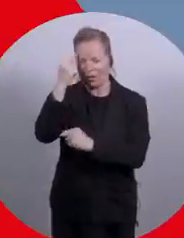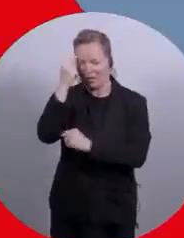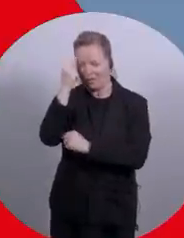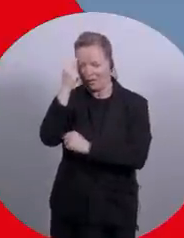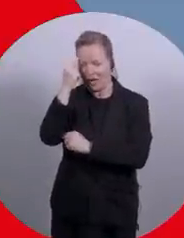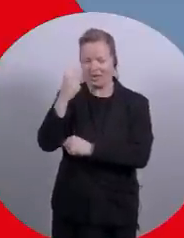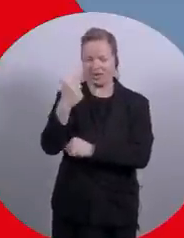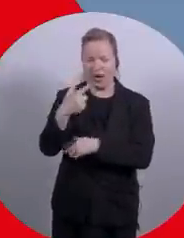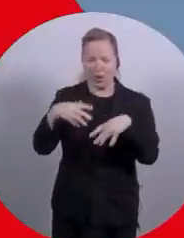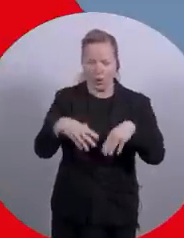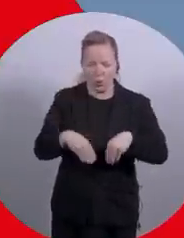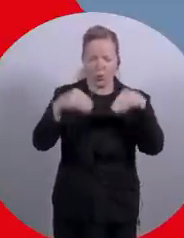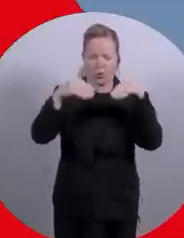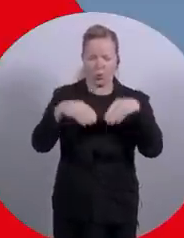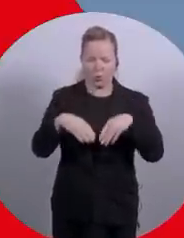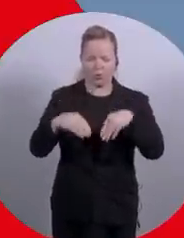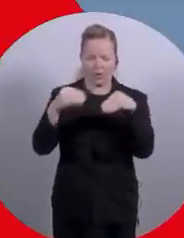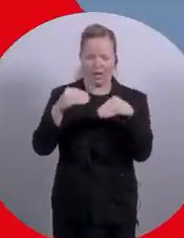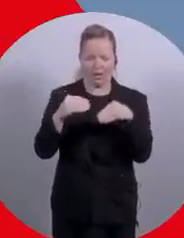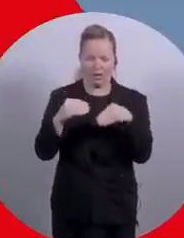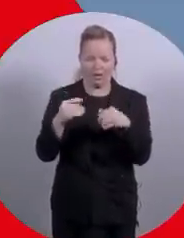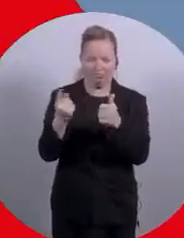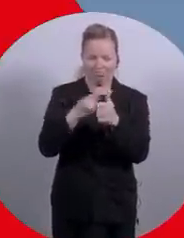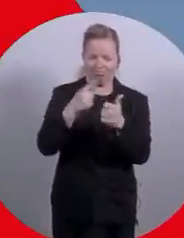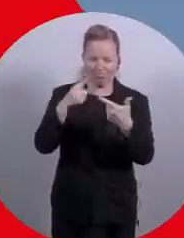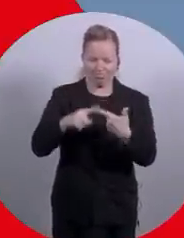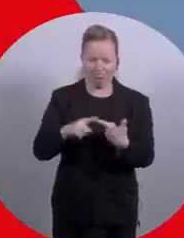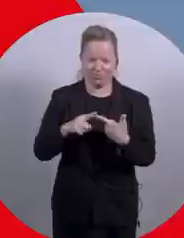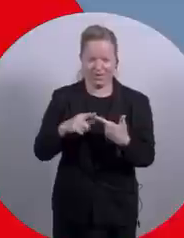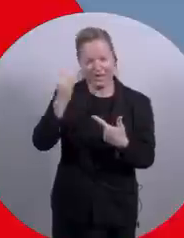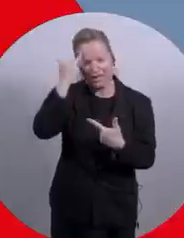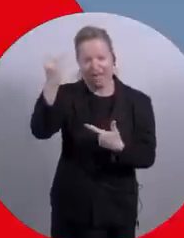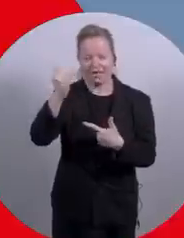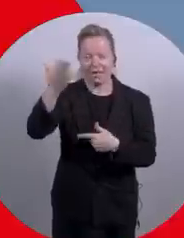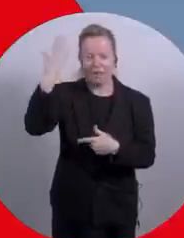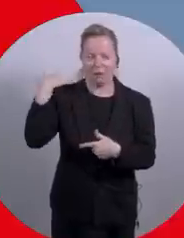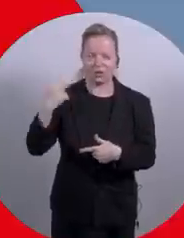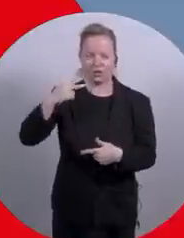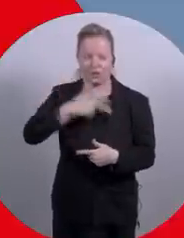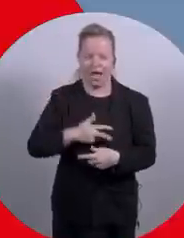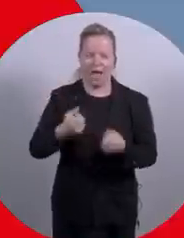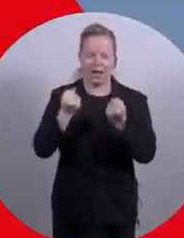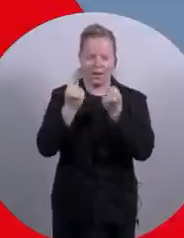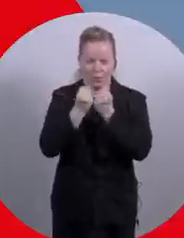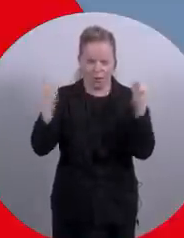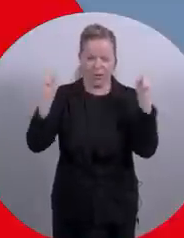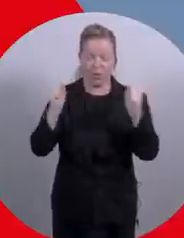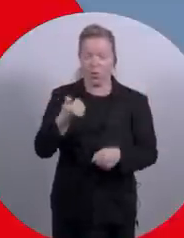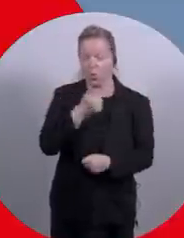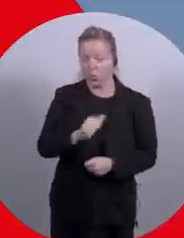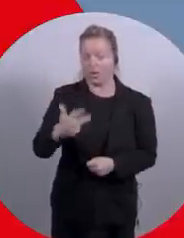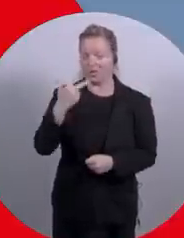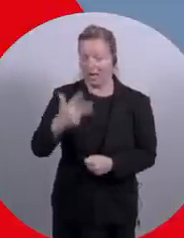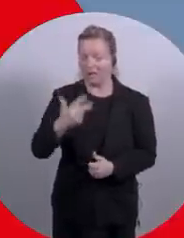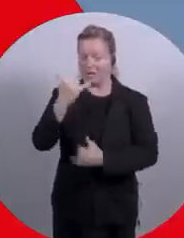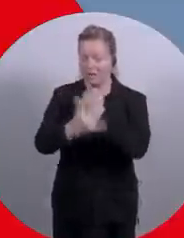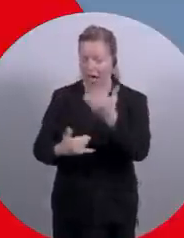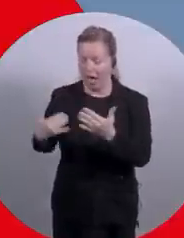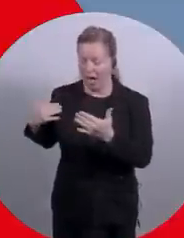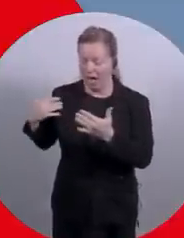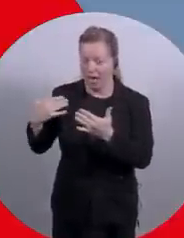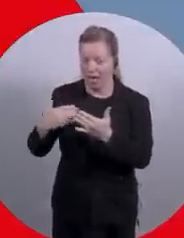gründungsmomente unserer Sozialdemokratie waren und die uns zu dieser Stärke auch über die 130 Jahre geführt hat